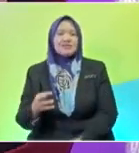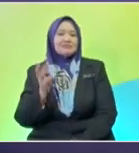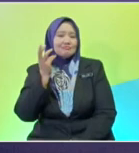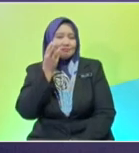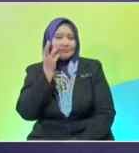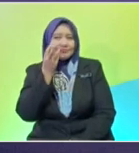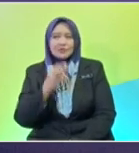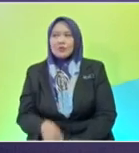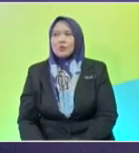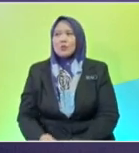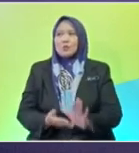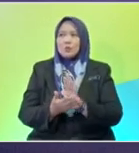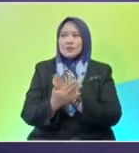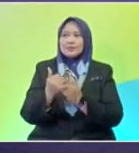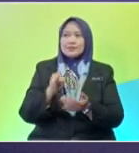boneka